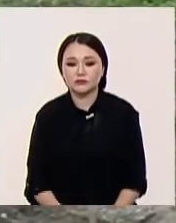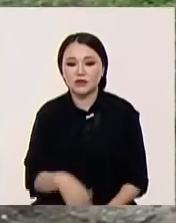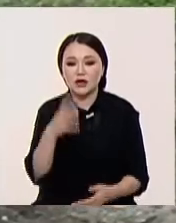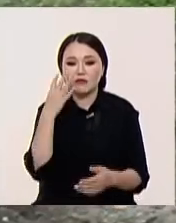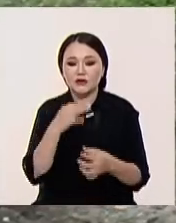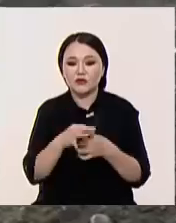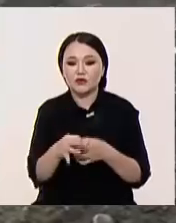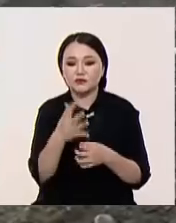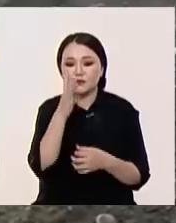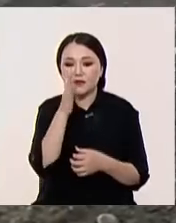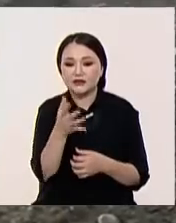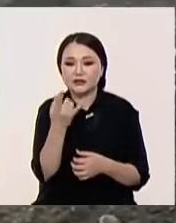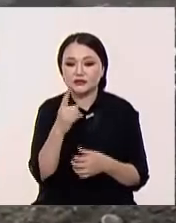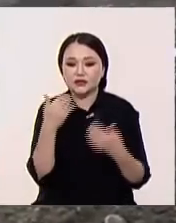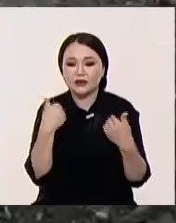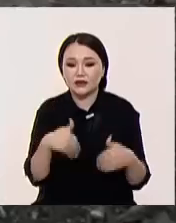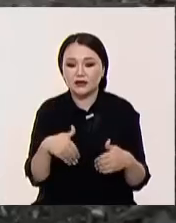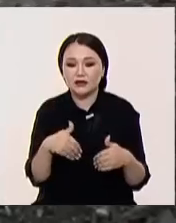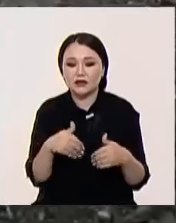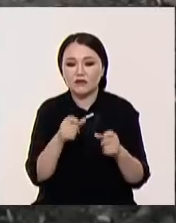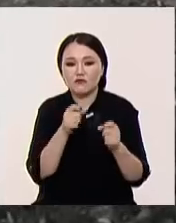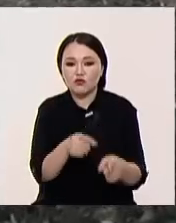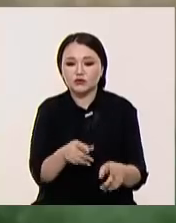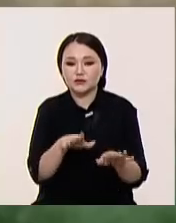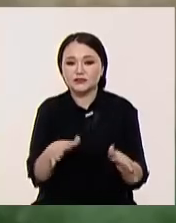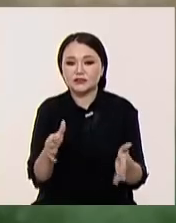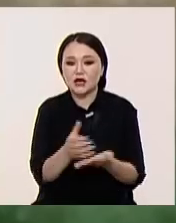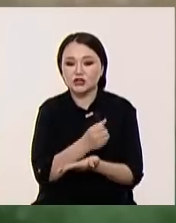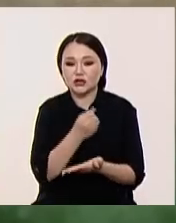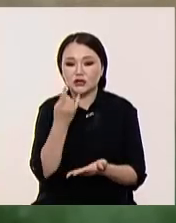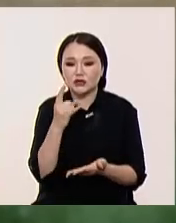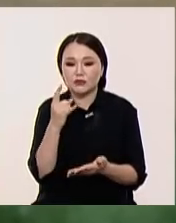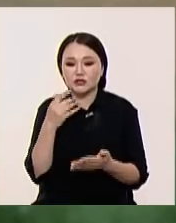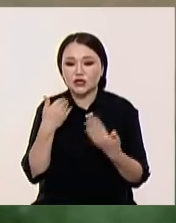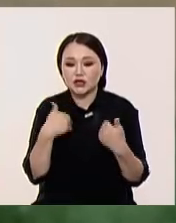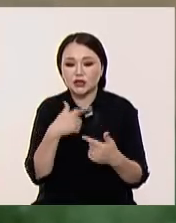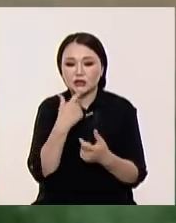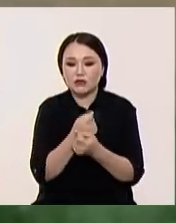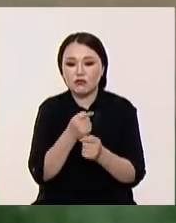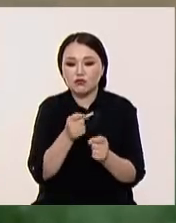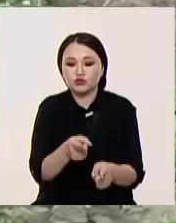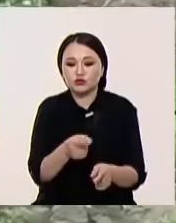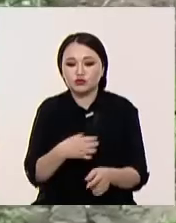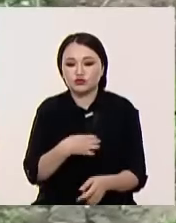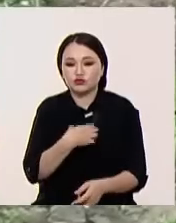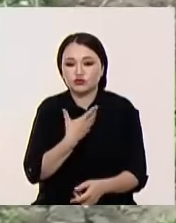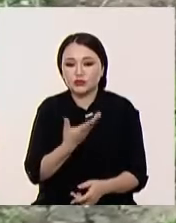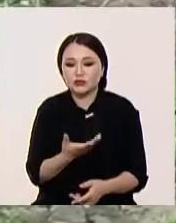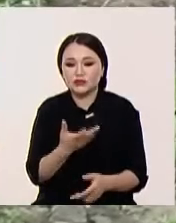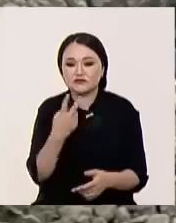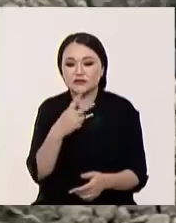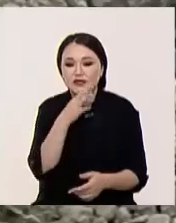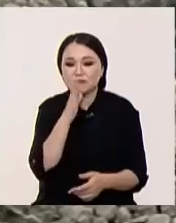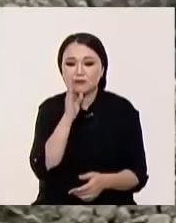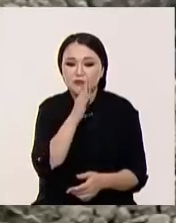Алматы облысында 5 жасар баланың денесі қоқыстан табылды. Баланың сүйегі мұсырда жатты дегеніне сұмдық қой. Баланың 20